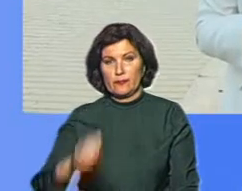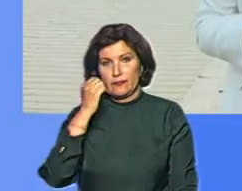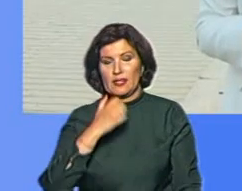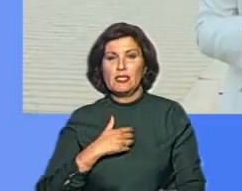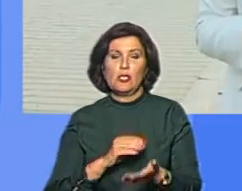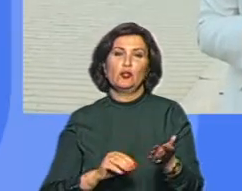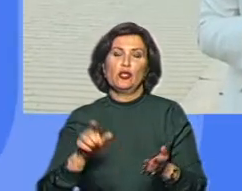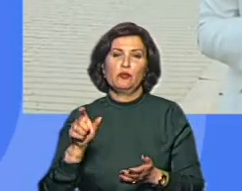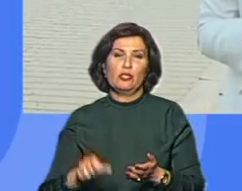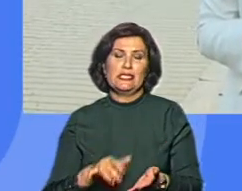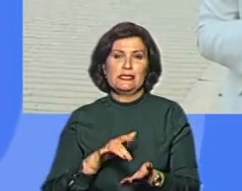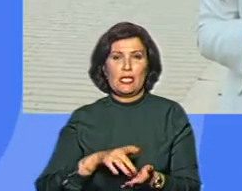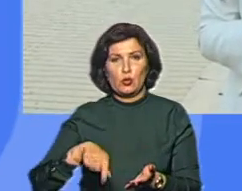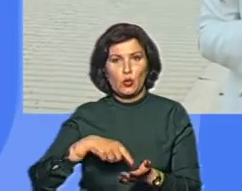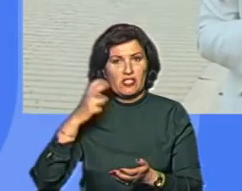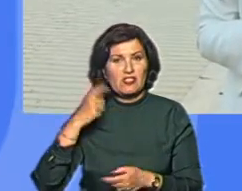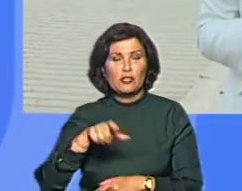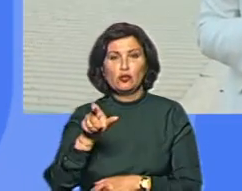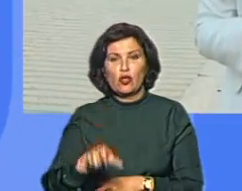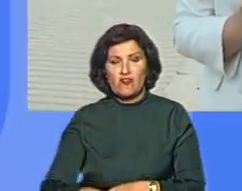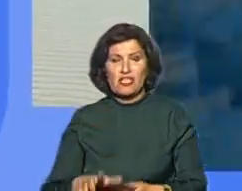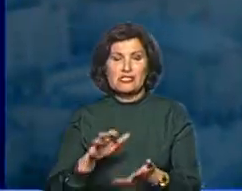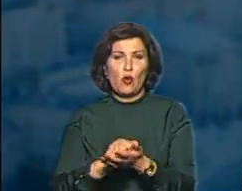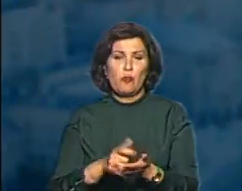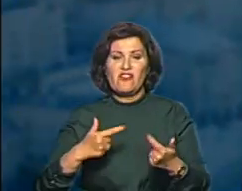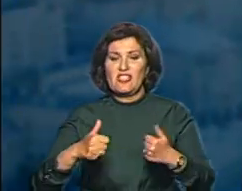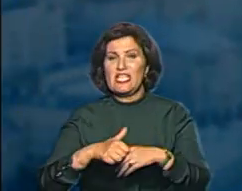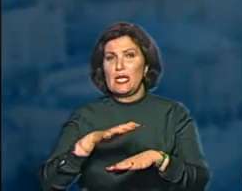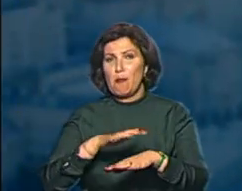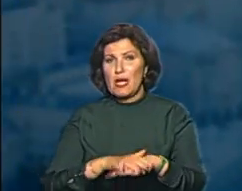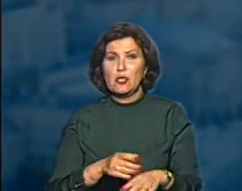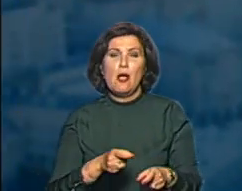Дякую. Роксолана Бучаєва з центру Києва, де чоловік захопив відділення банку, погрожуючи підірвати бомбу.